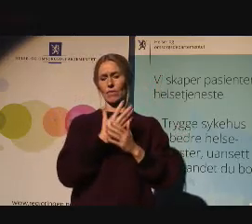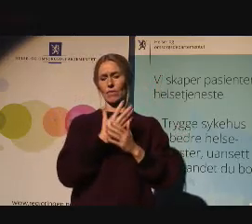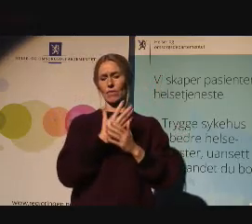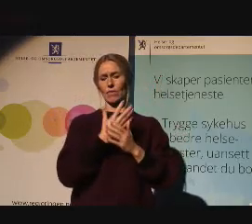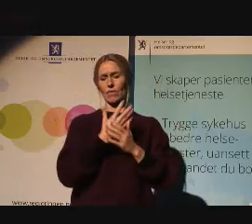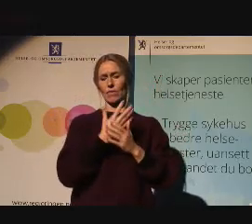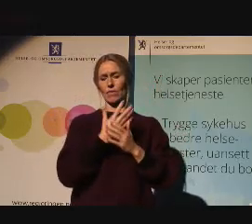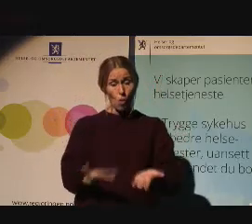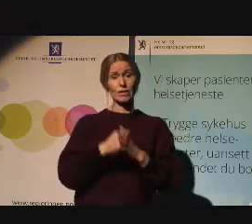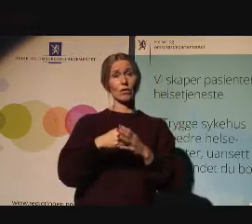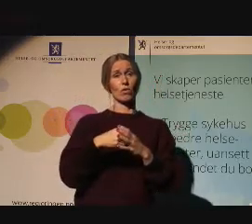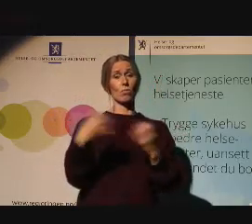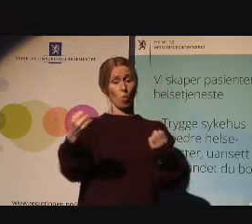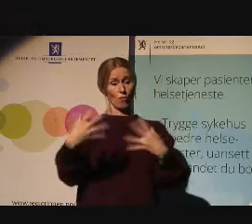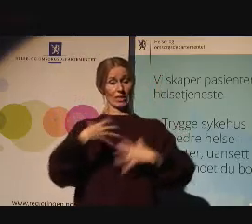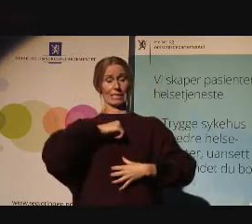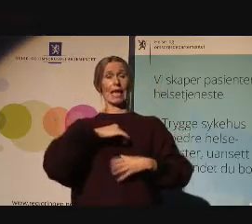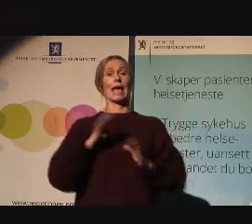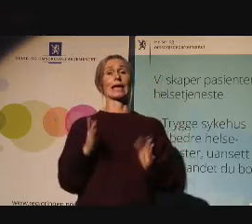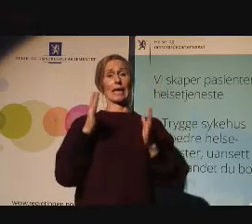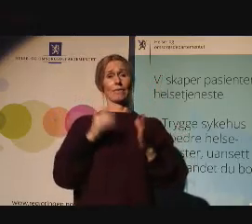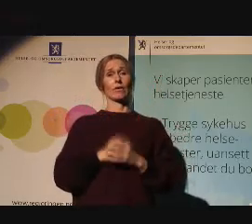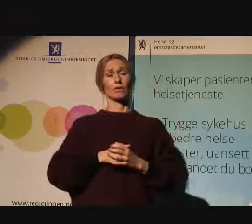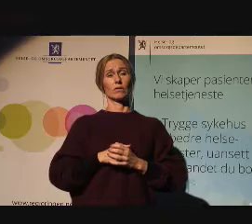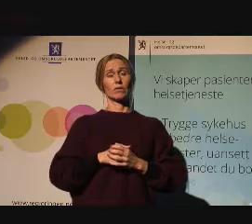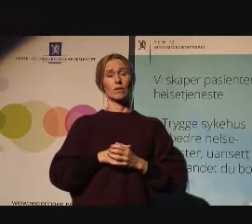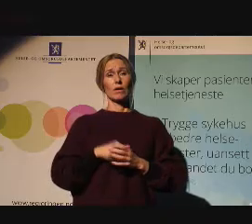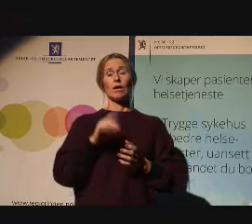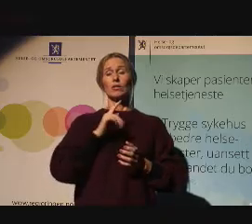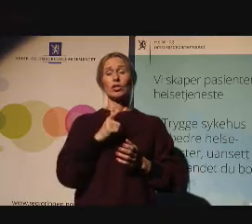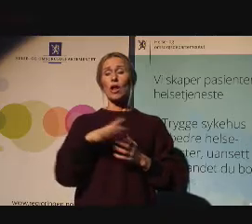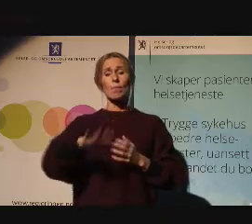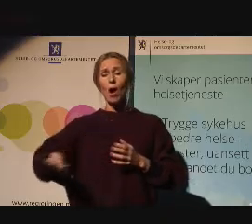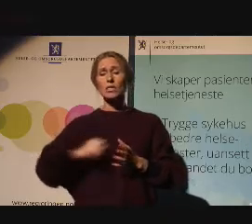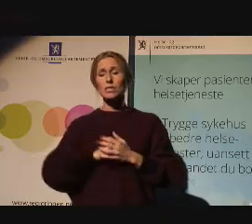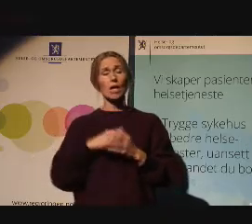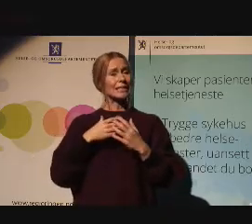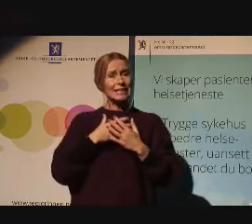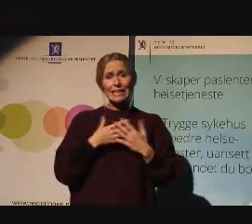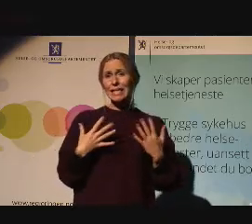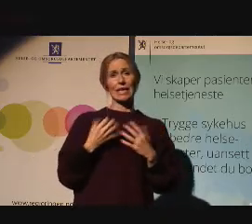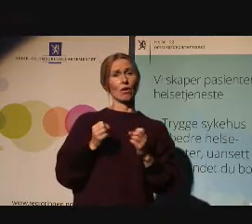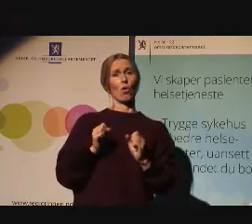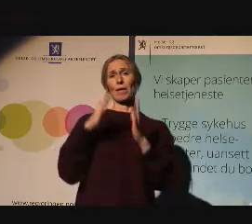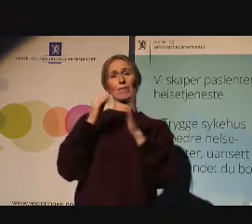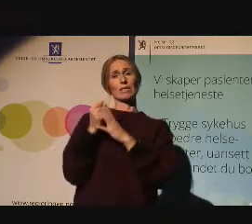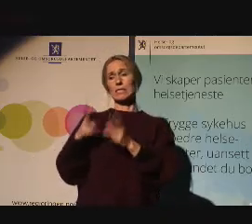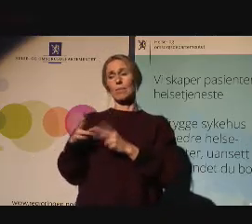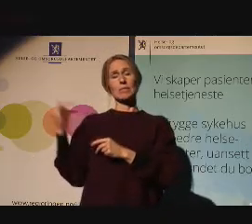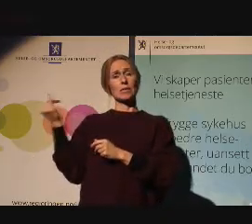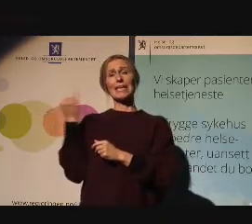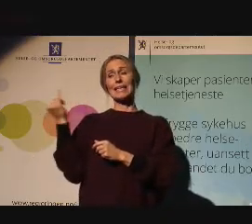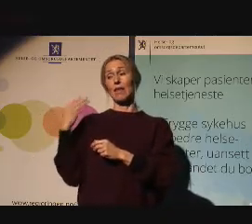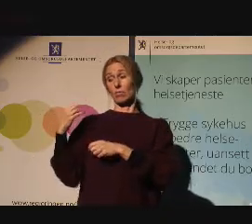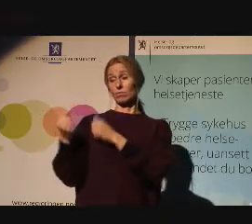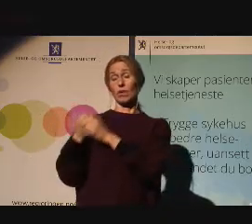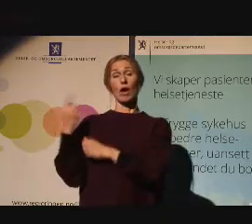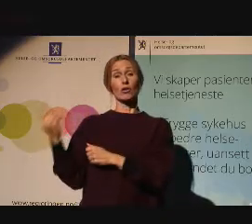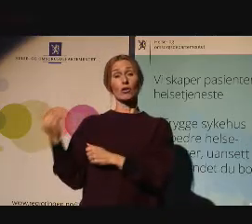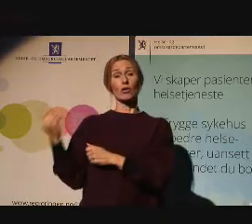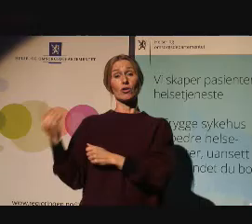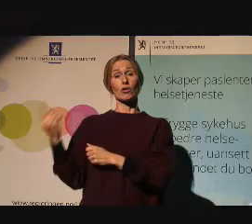i sitt liv. For barn som skal altså ikke oppleve det samme som Ida har gjort, og det er først